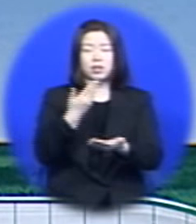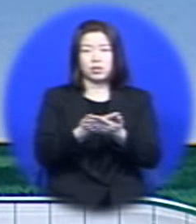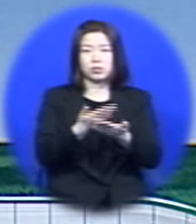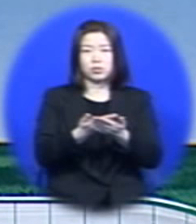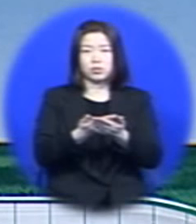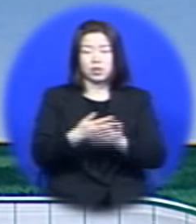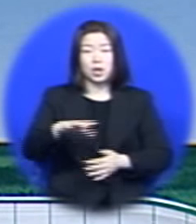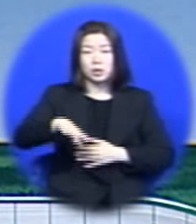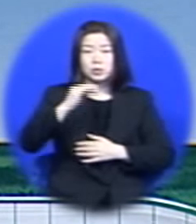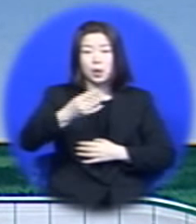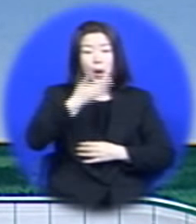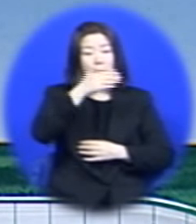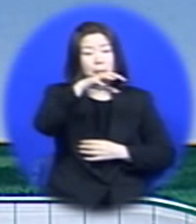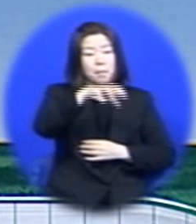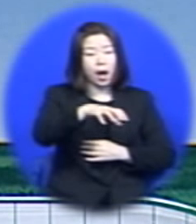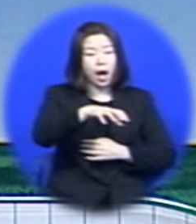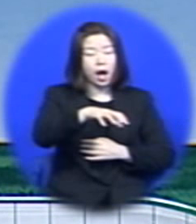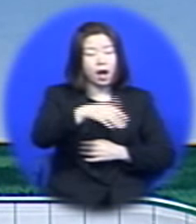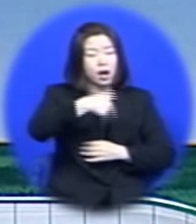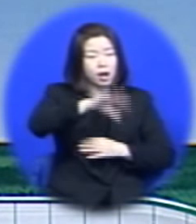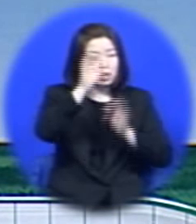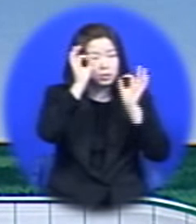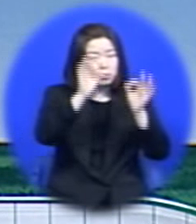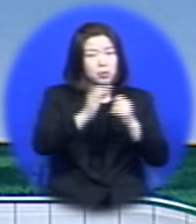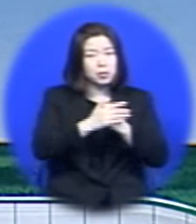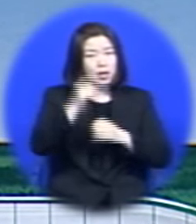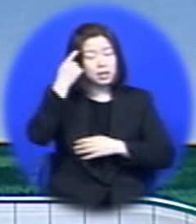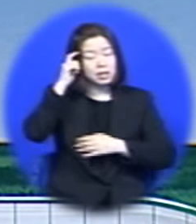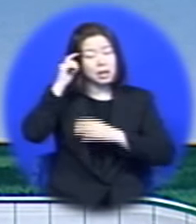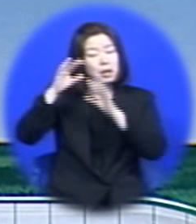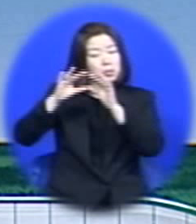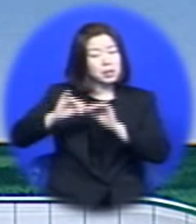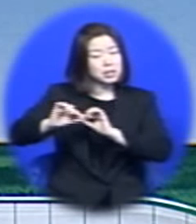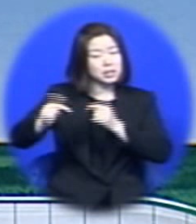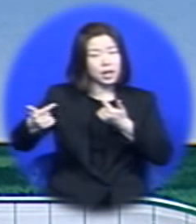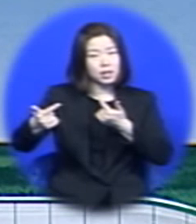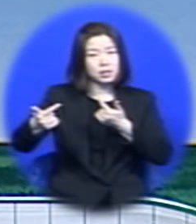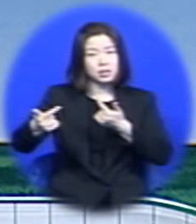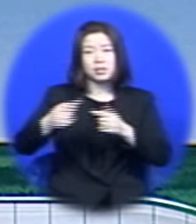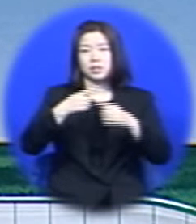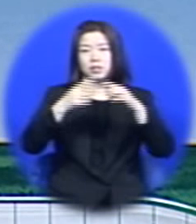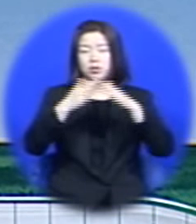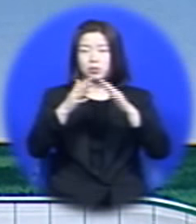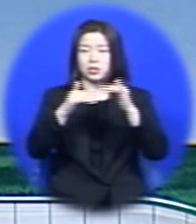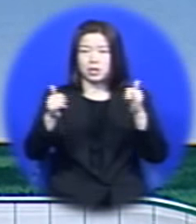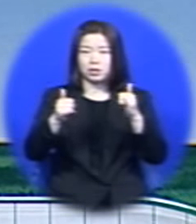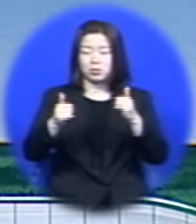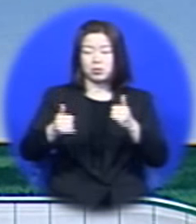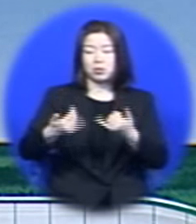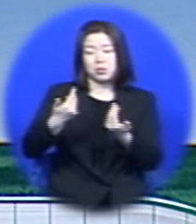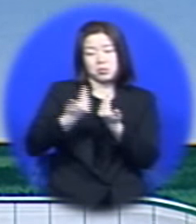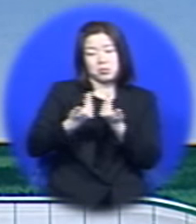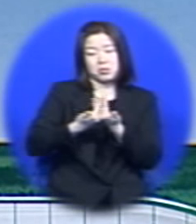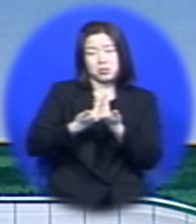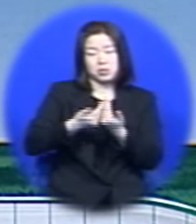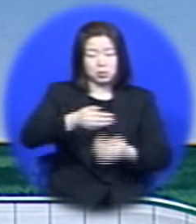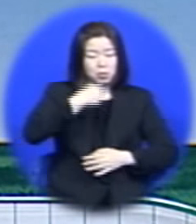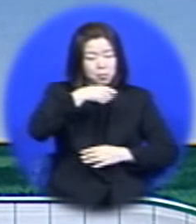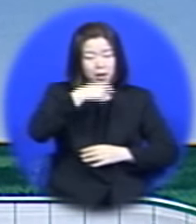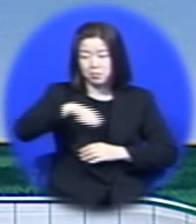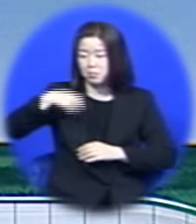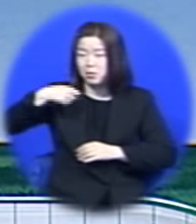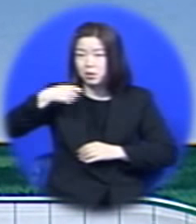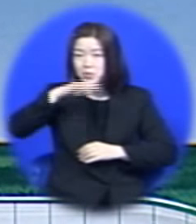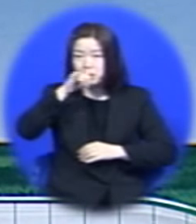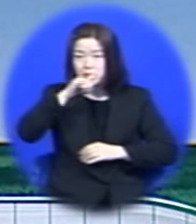처음에는 식당에 가서 보면 의견이 안 맞는 교인들끼리 서로 등지고 먹어요, 밥을. 근데 한